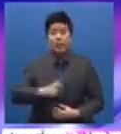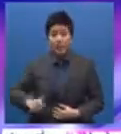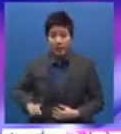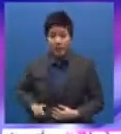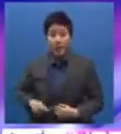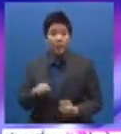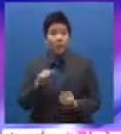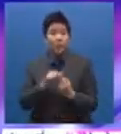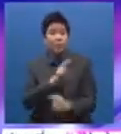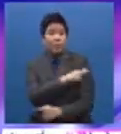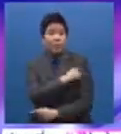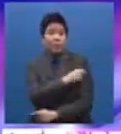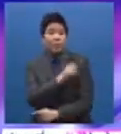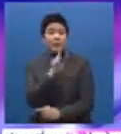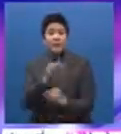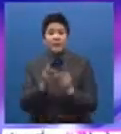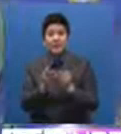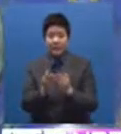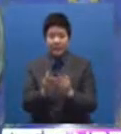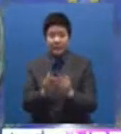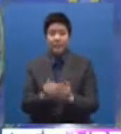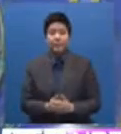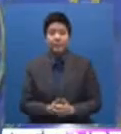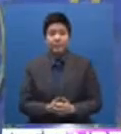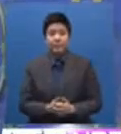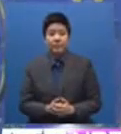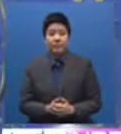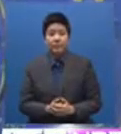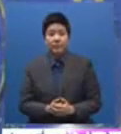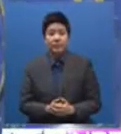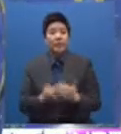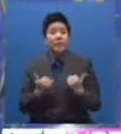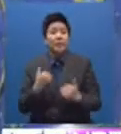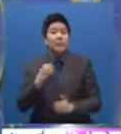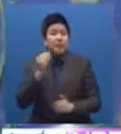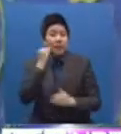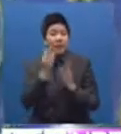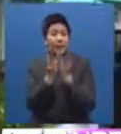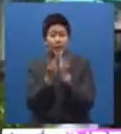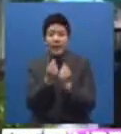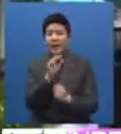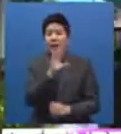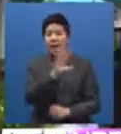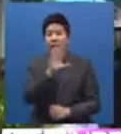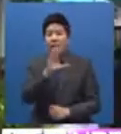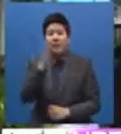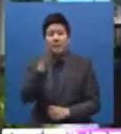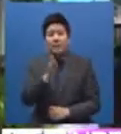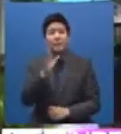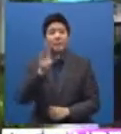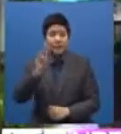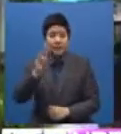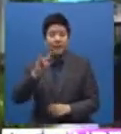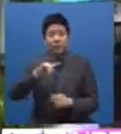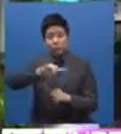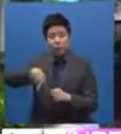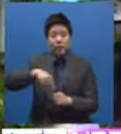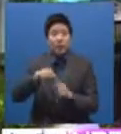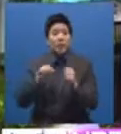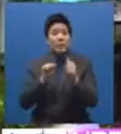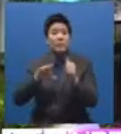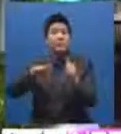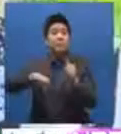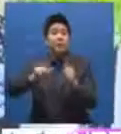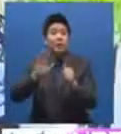ที่โรงพยาบาลศิริราชค่ะอยู่ที่บ้านเลขที่ 55ทับ 7ถนนวงเวียน 3อำเภอเมือง